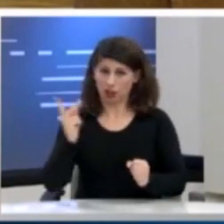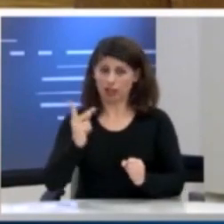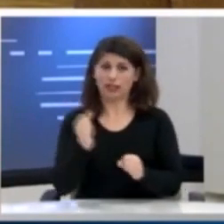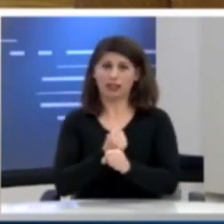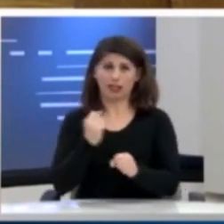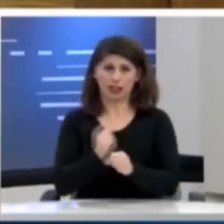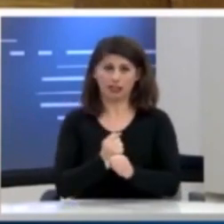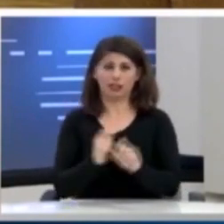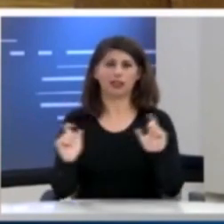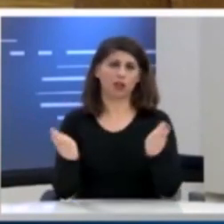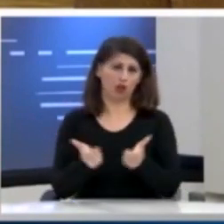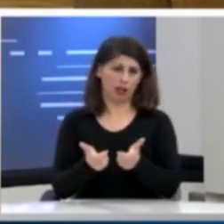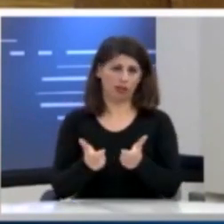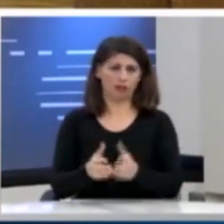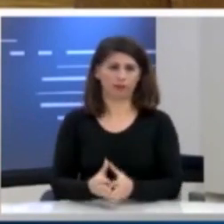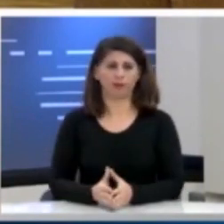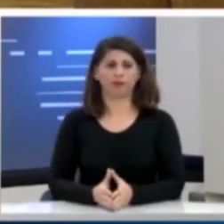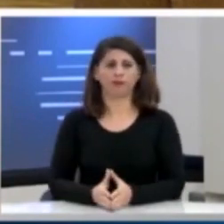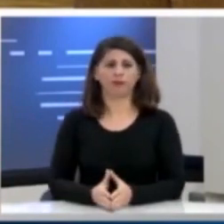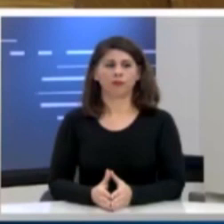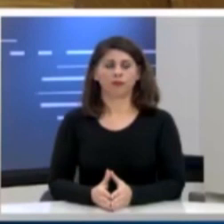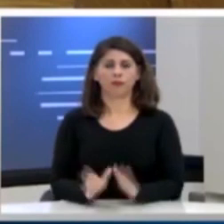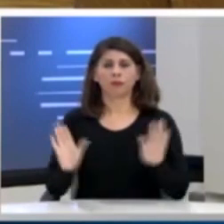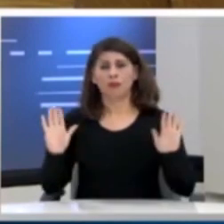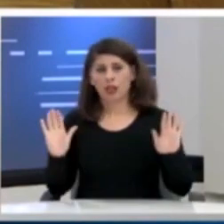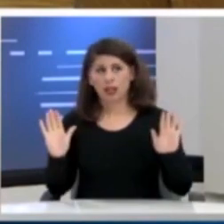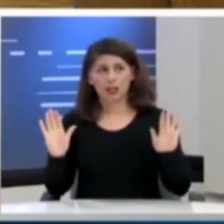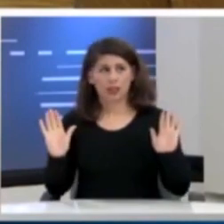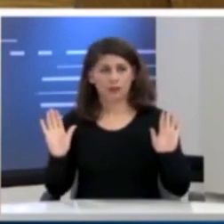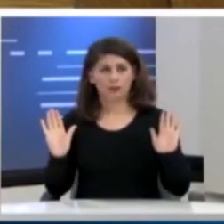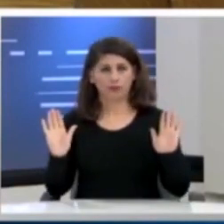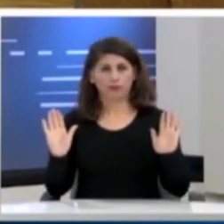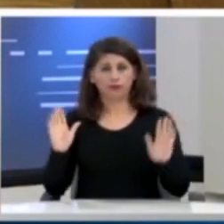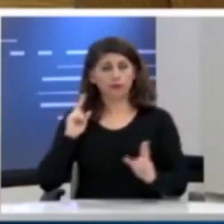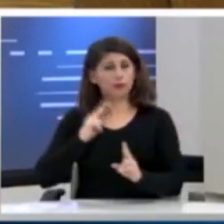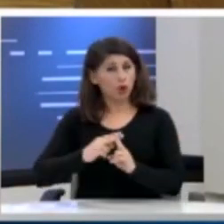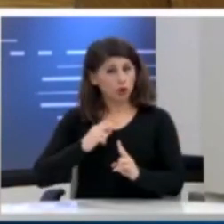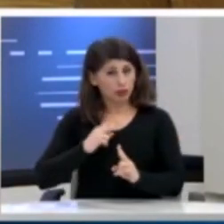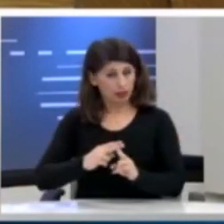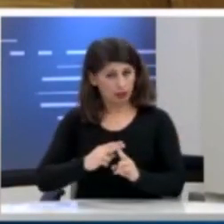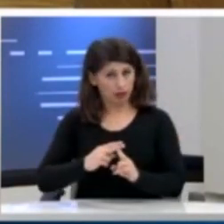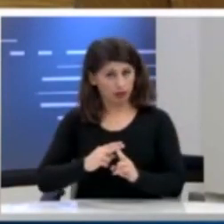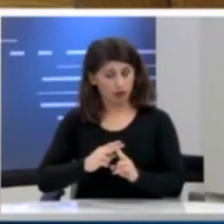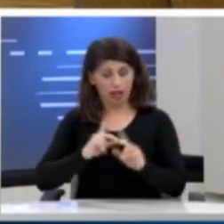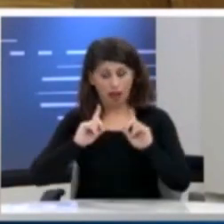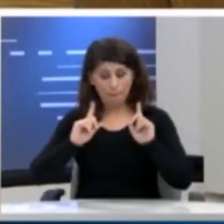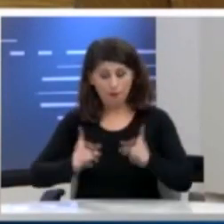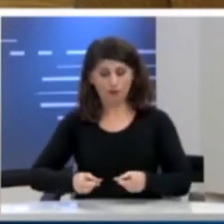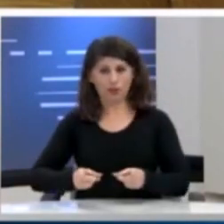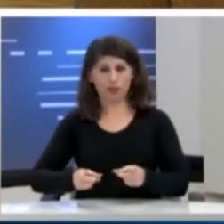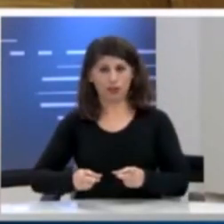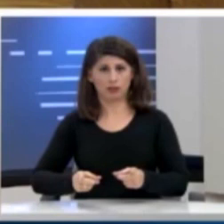στην εργασία, στην οικογένεια. Όμως, το κύριο στην